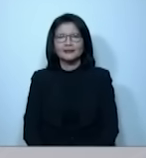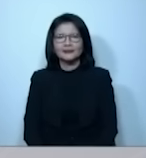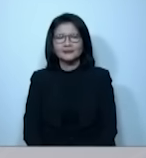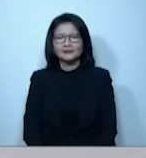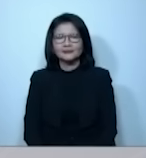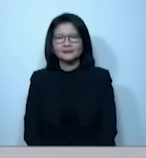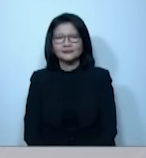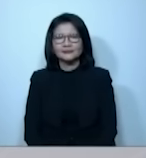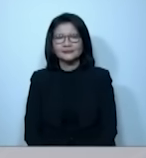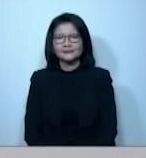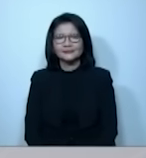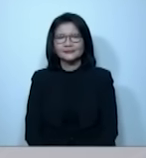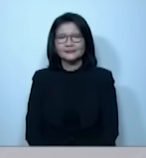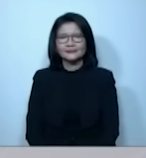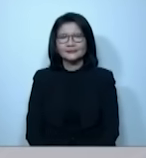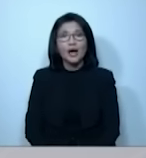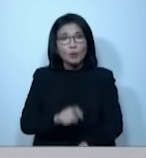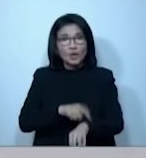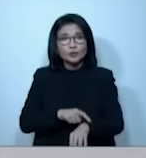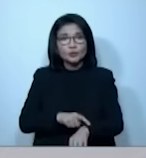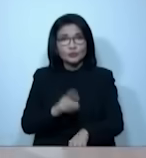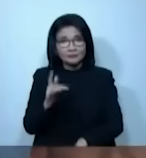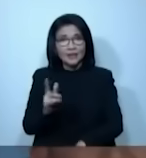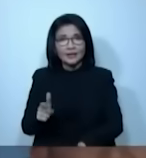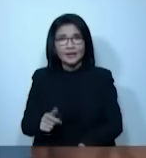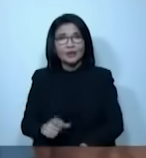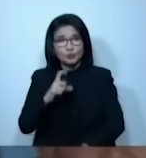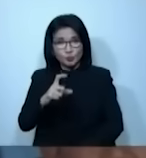kami waktu masih ada Bapak